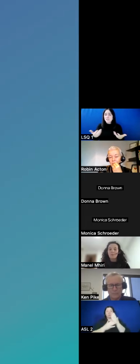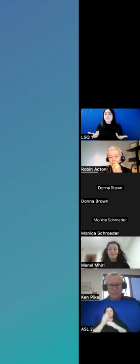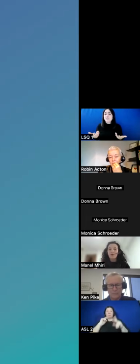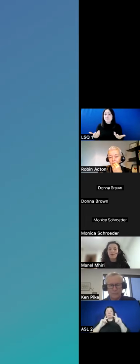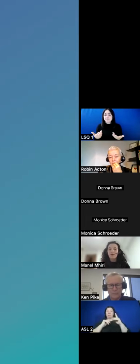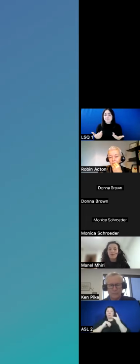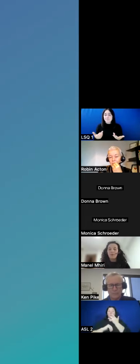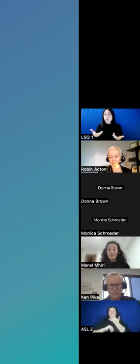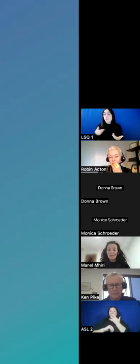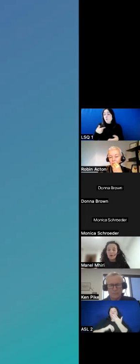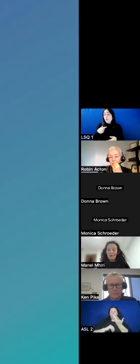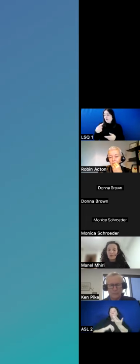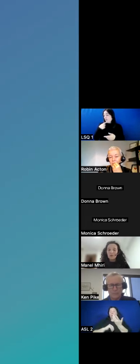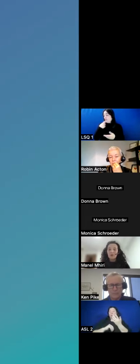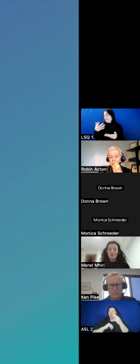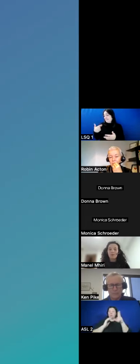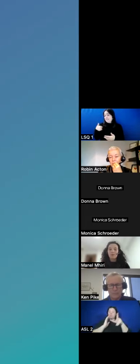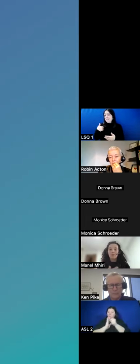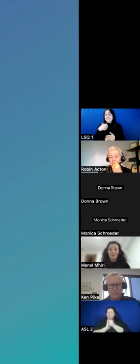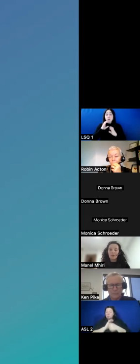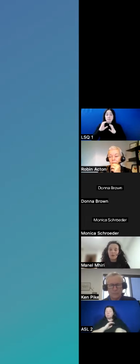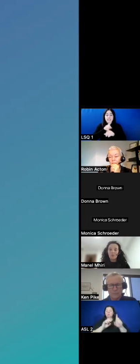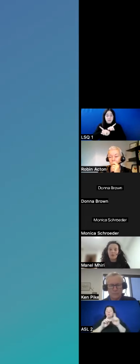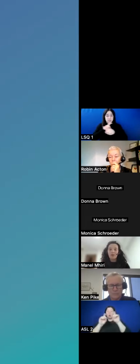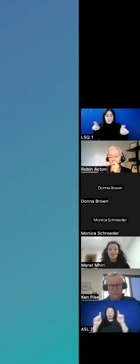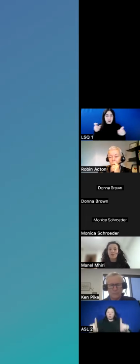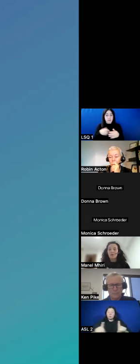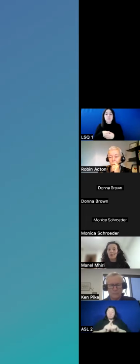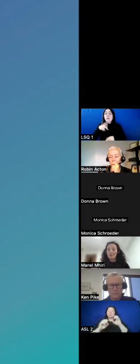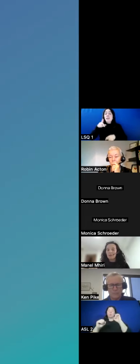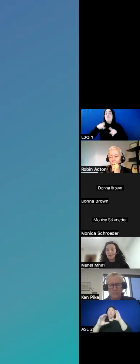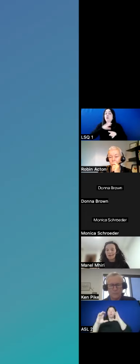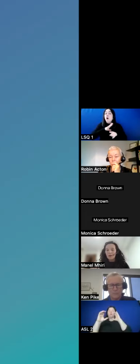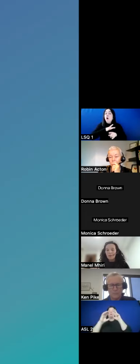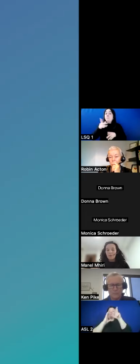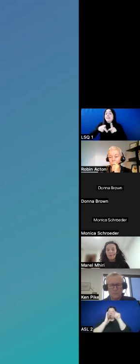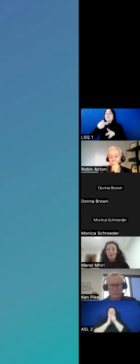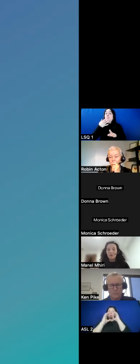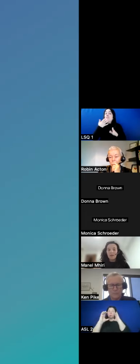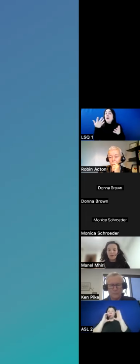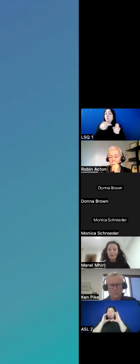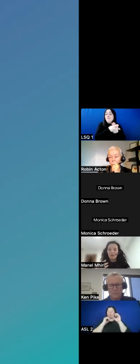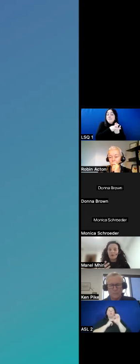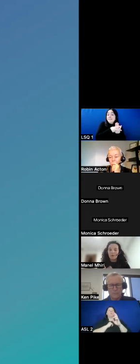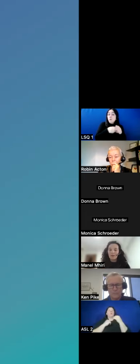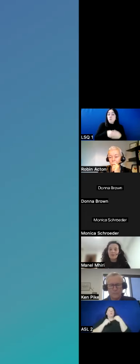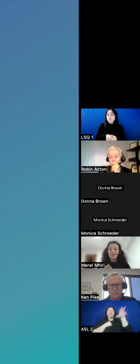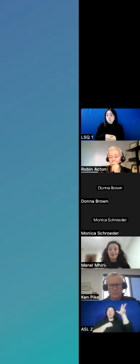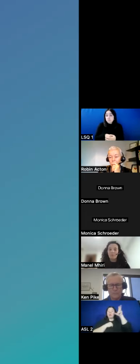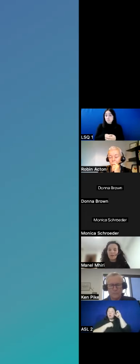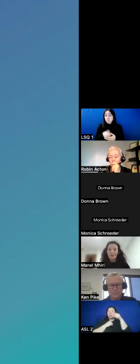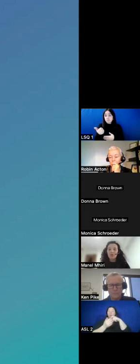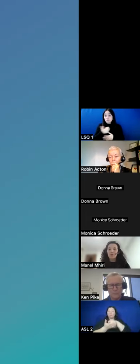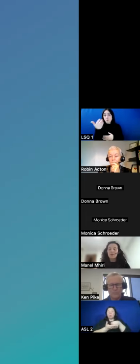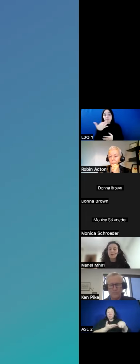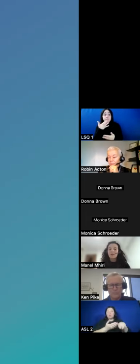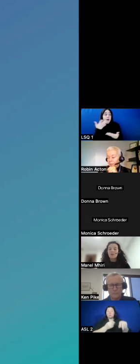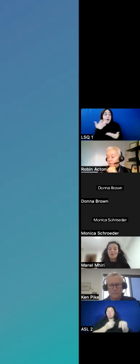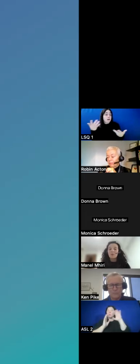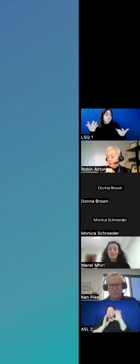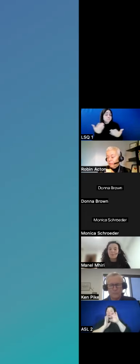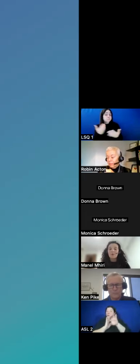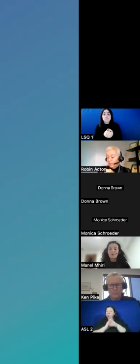de communication. Certaines personnes préfèrent peut-être les vidéos, la communication vidéo. D'autres préfèrent